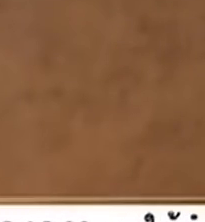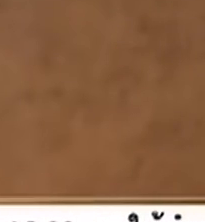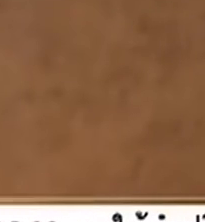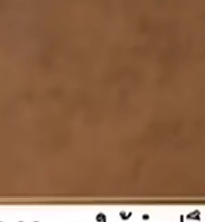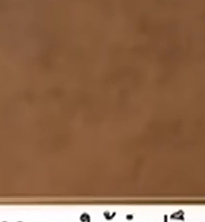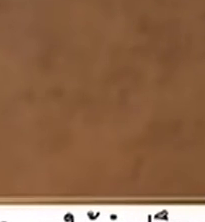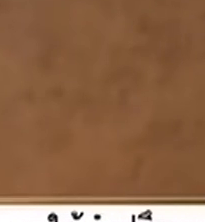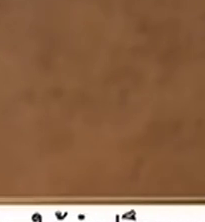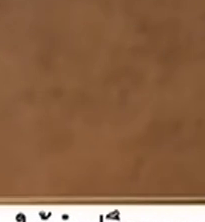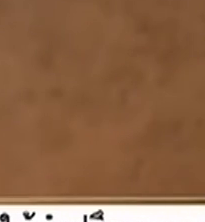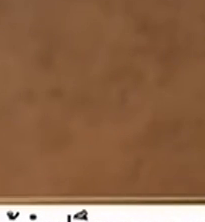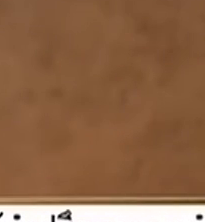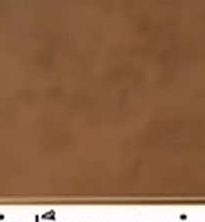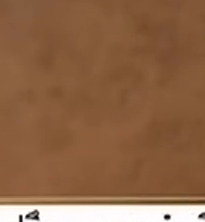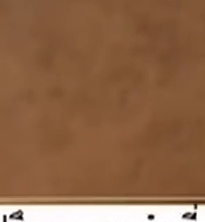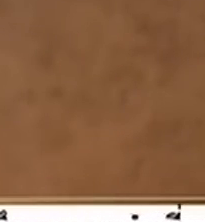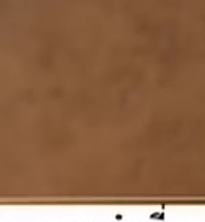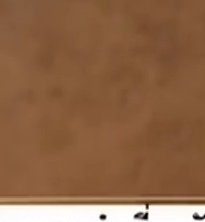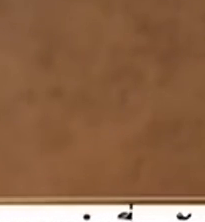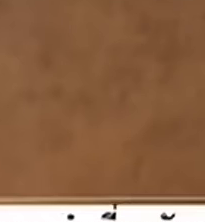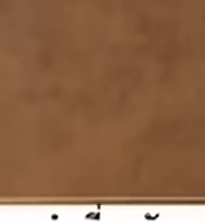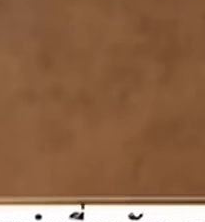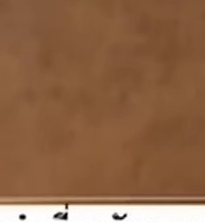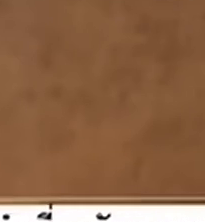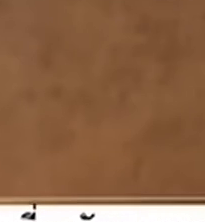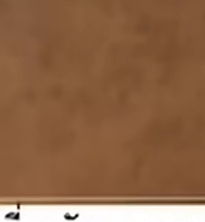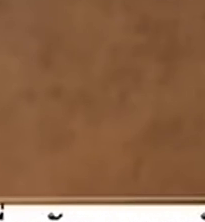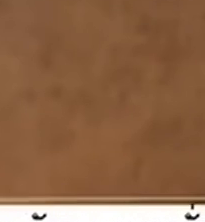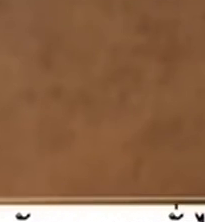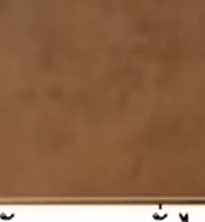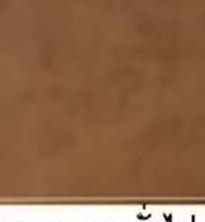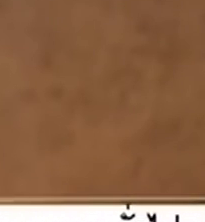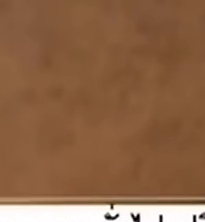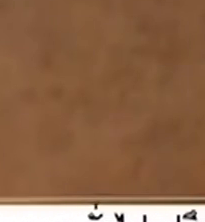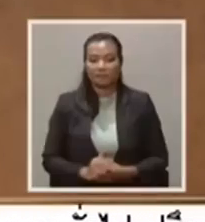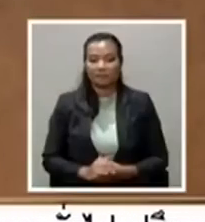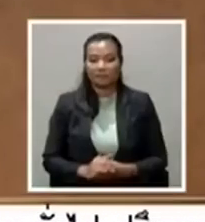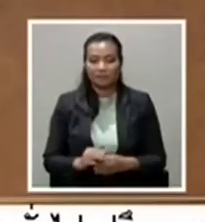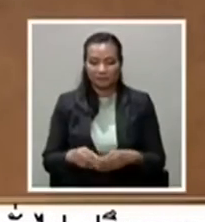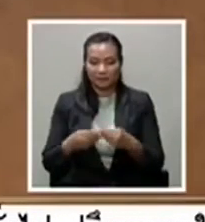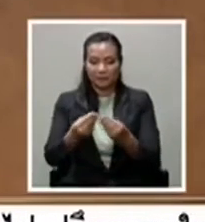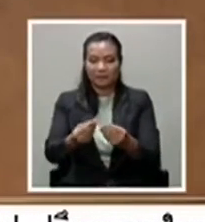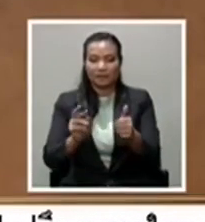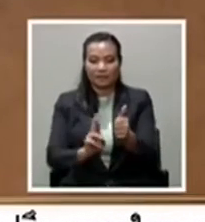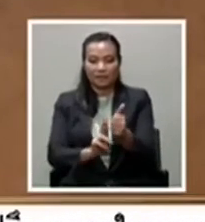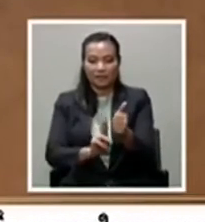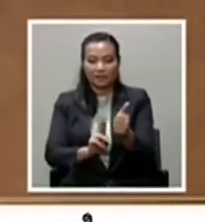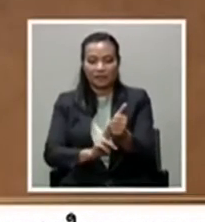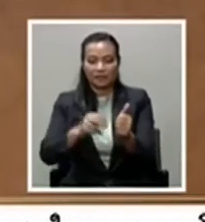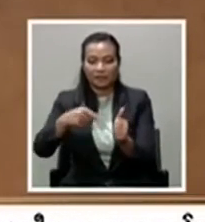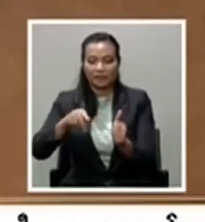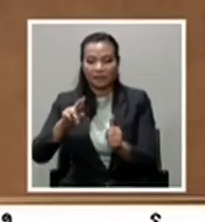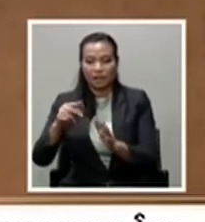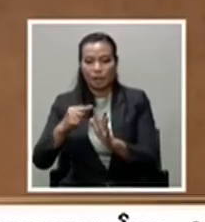มาชิกท่านใดเห็นควรไม่ไว้วางใจพลเอกประวิตรวงษ์สุวรรณให้ก